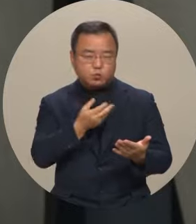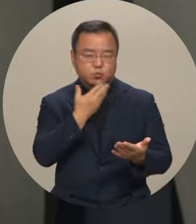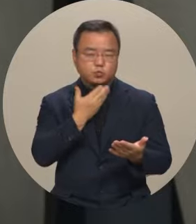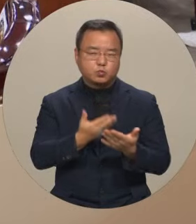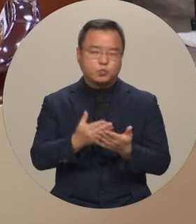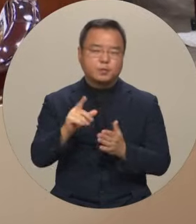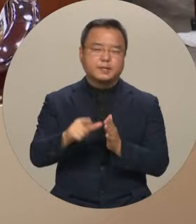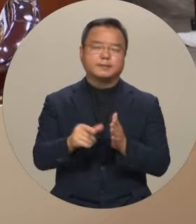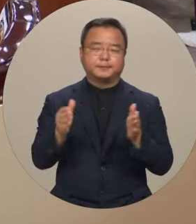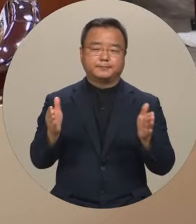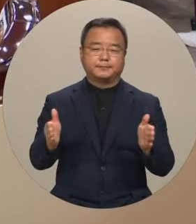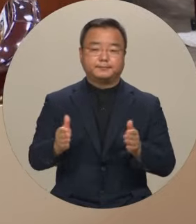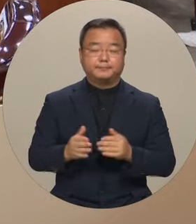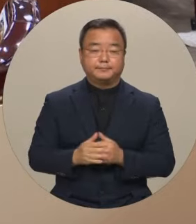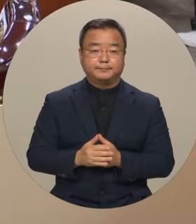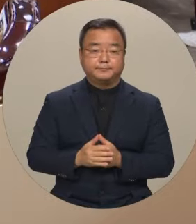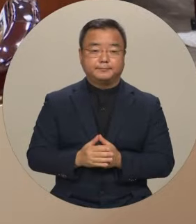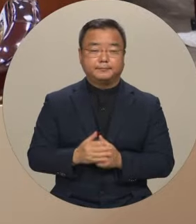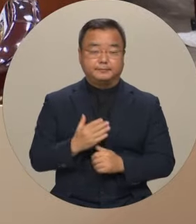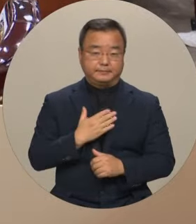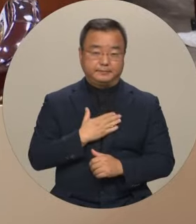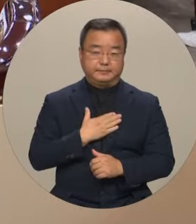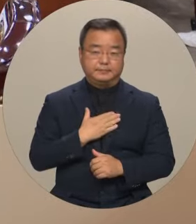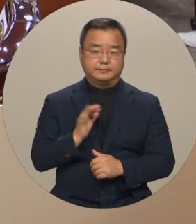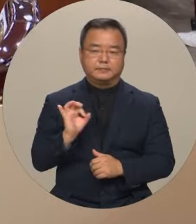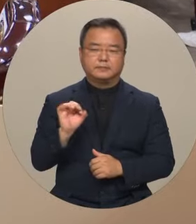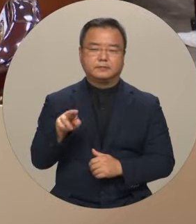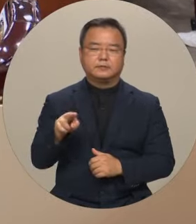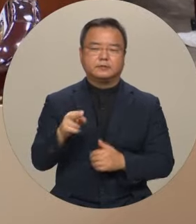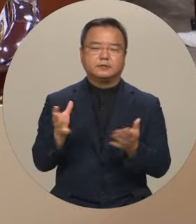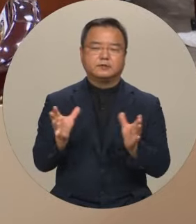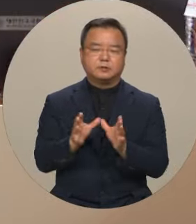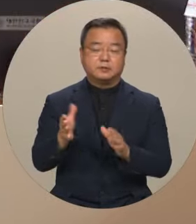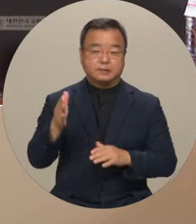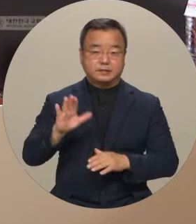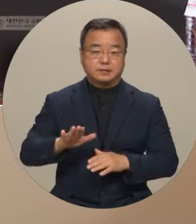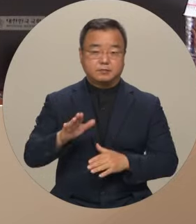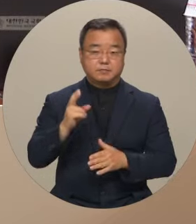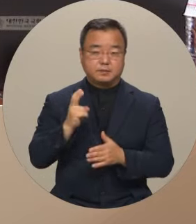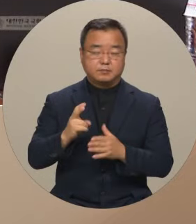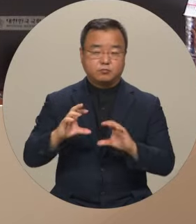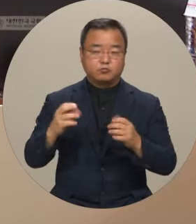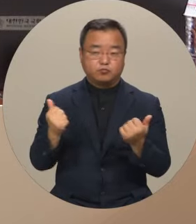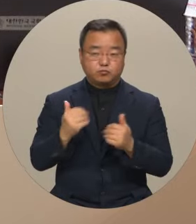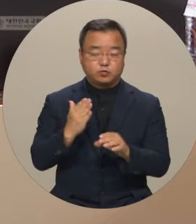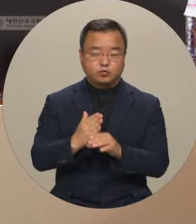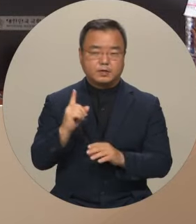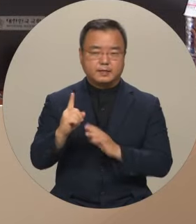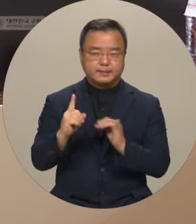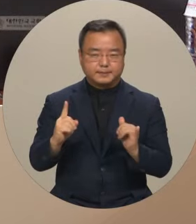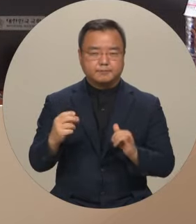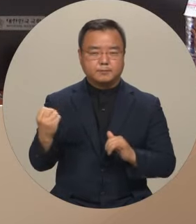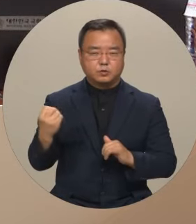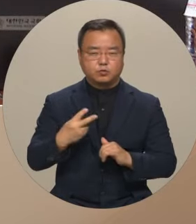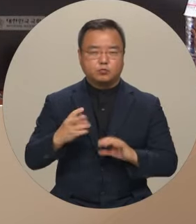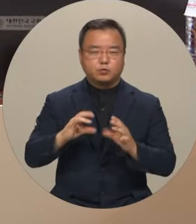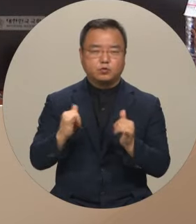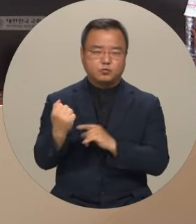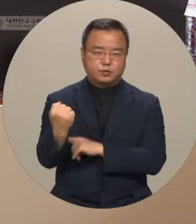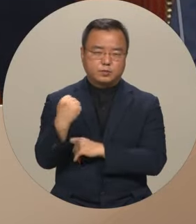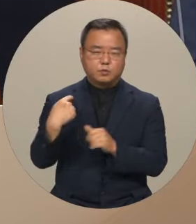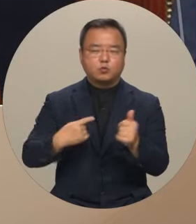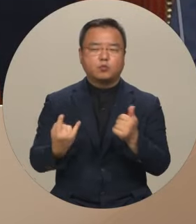시간입니다 아 저도 비록 여당이 입법부의 일원으로서 또 국민의 힘 교육의 간사로서 지난